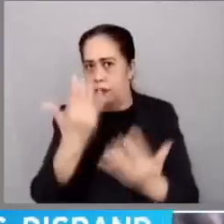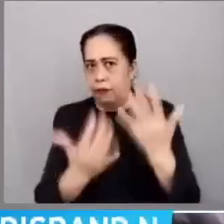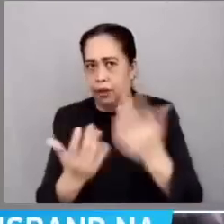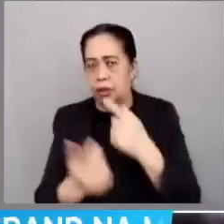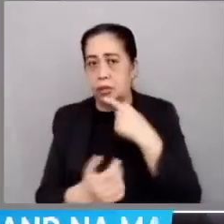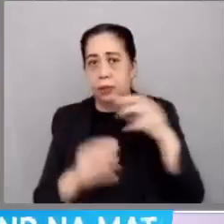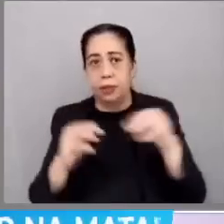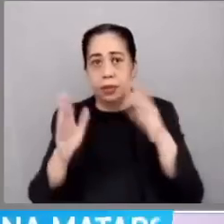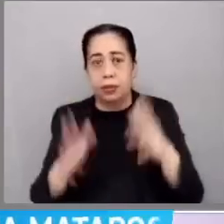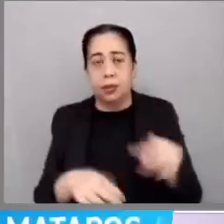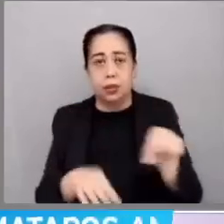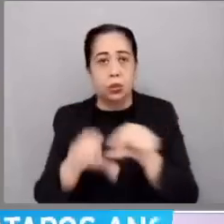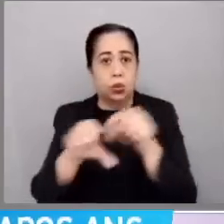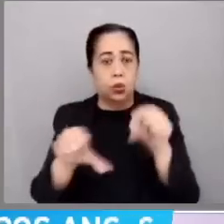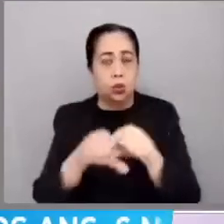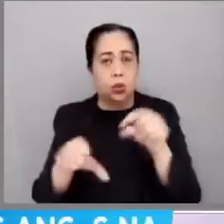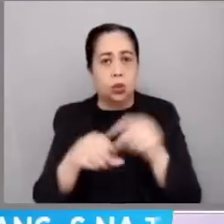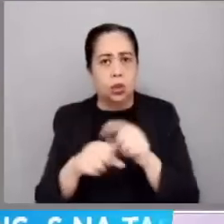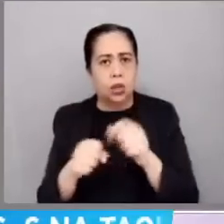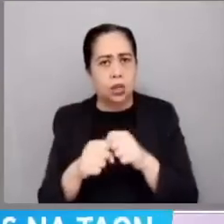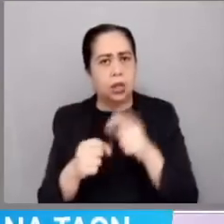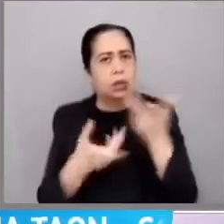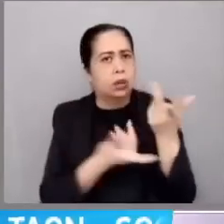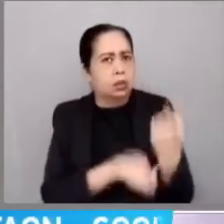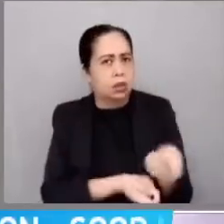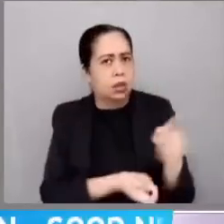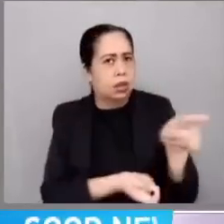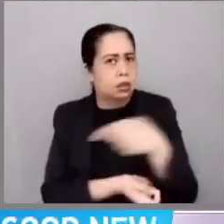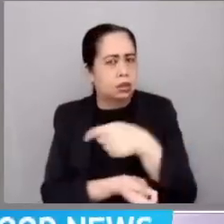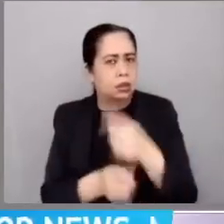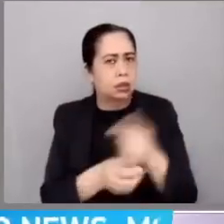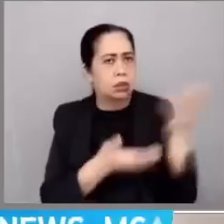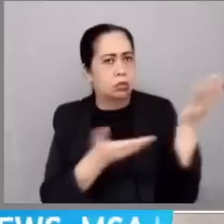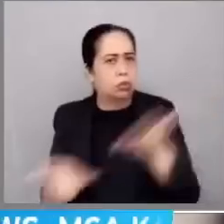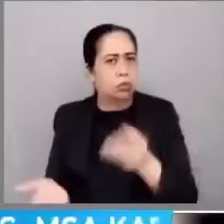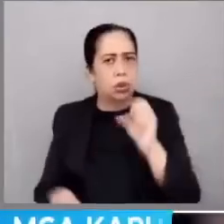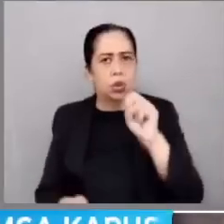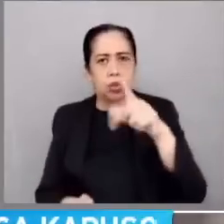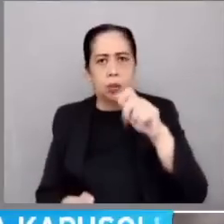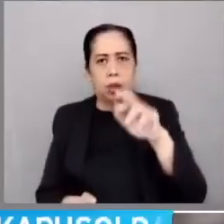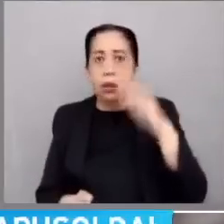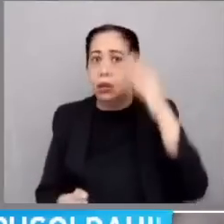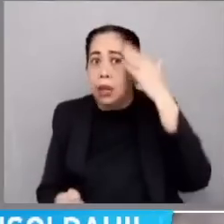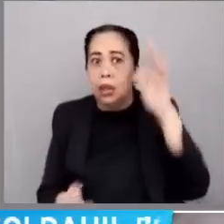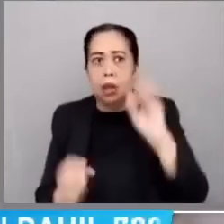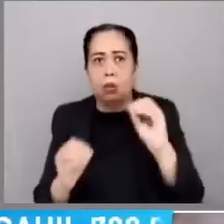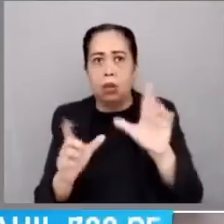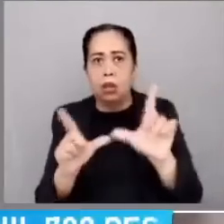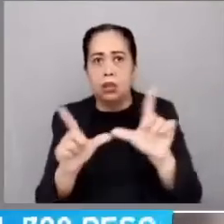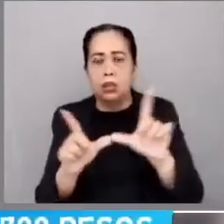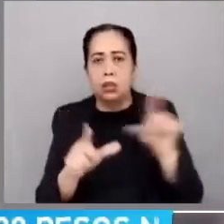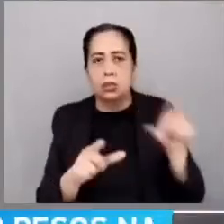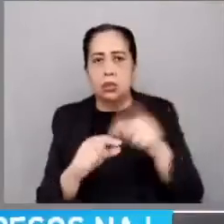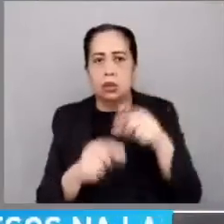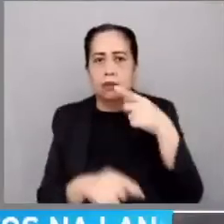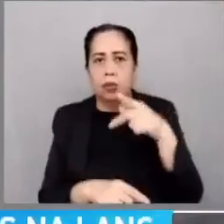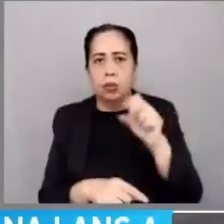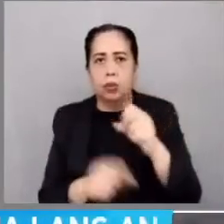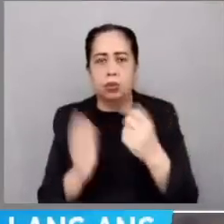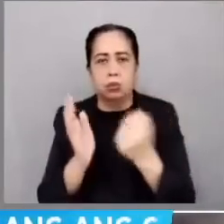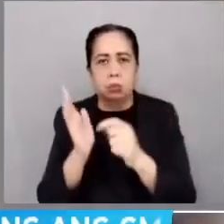ng grocery store, pinagkakatiwalaan nila yung kanilang supplier. Hindi naman nila alam na walang lisensya para sa PS mark ang ilan